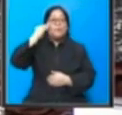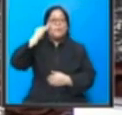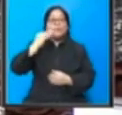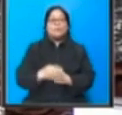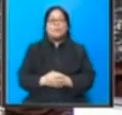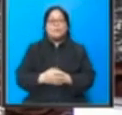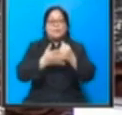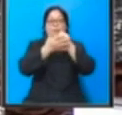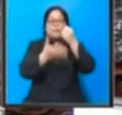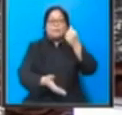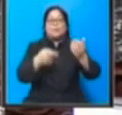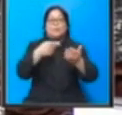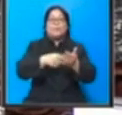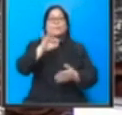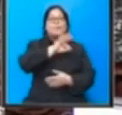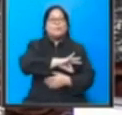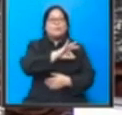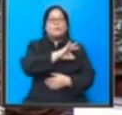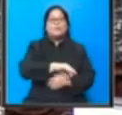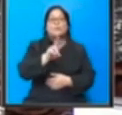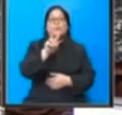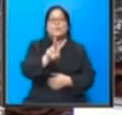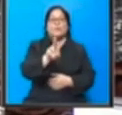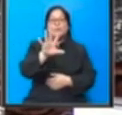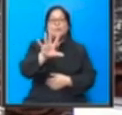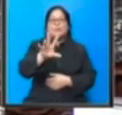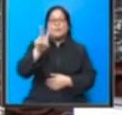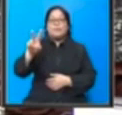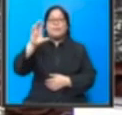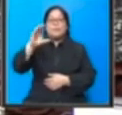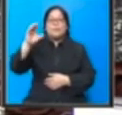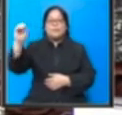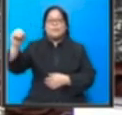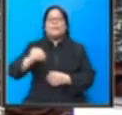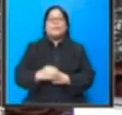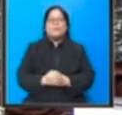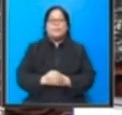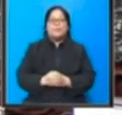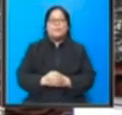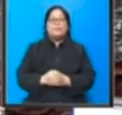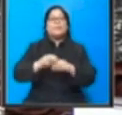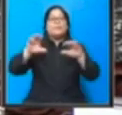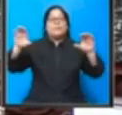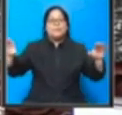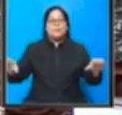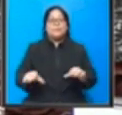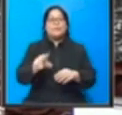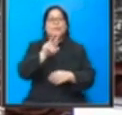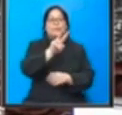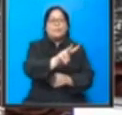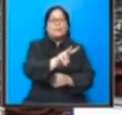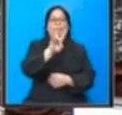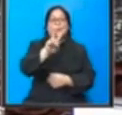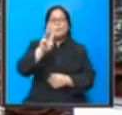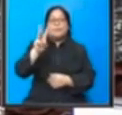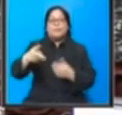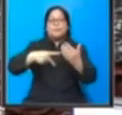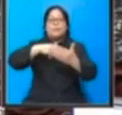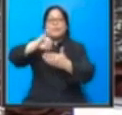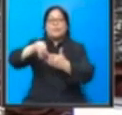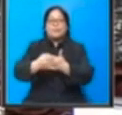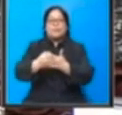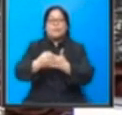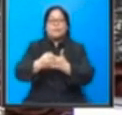dana ini telah memanfaatkan 252 syari'at untuk melaksanakan 276